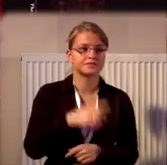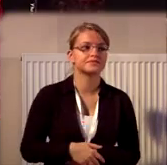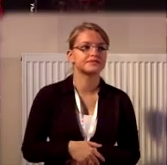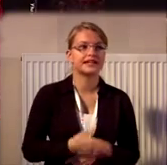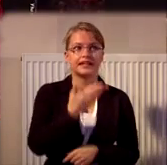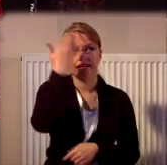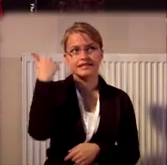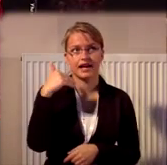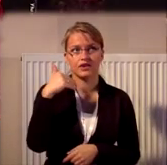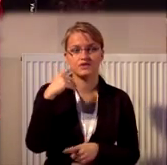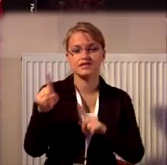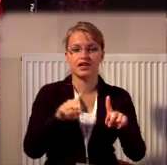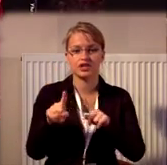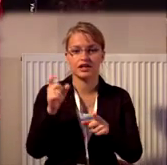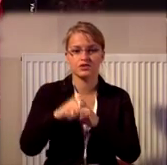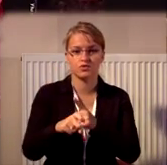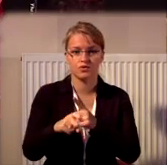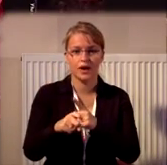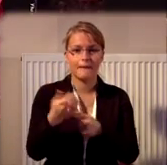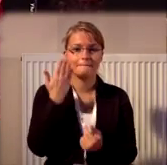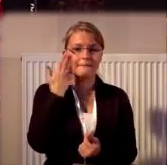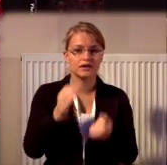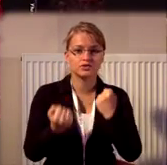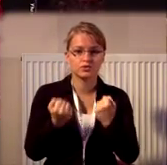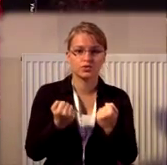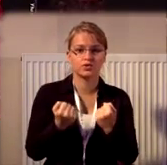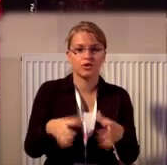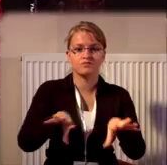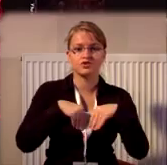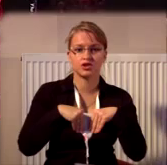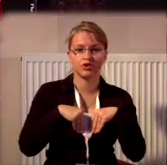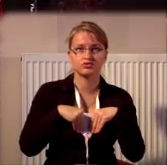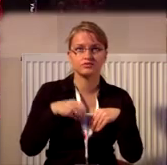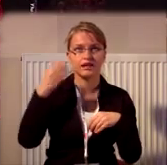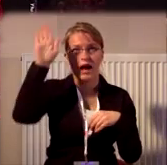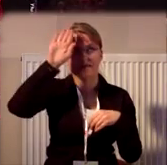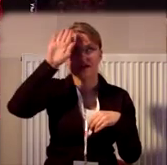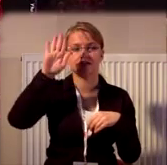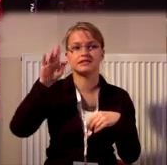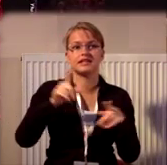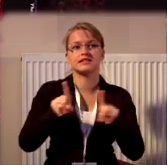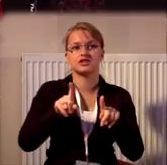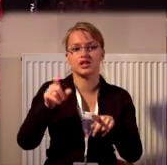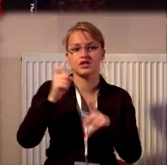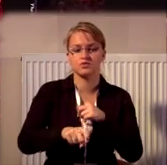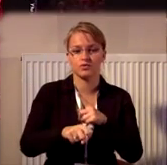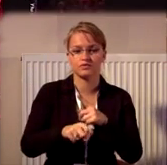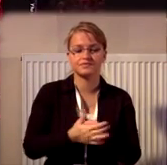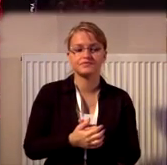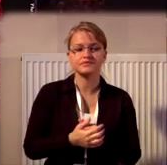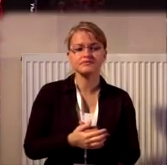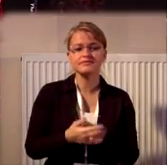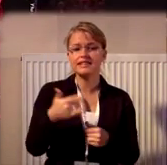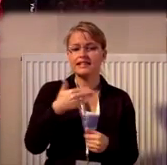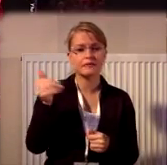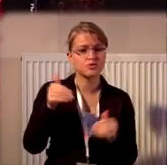Nie znają znaczenia niektórych słów. Bardzo trudno im przyjąć pewne abstrakcyjne znaczenie słów. To jest niemożliwe nauczyć